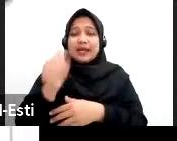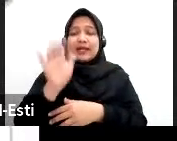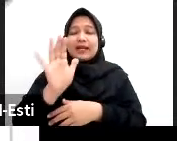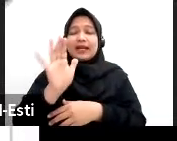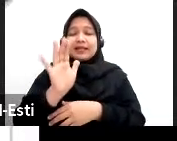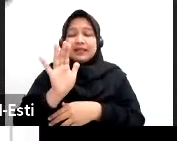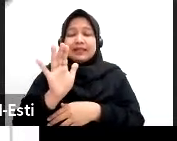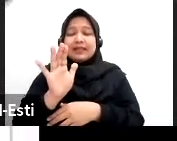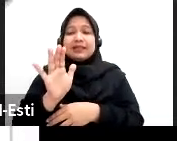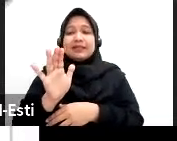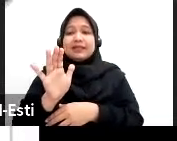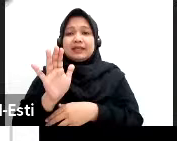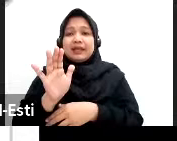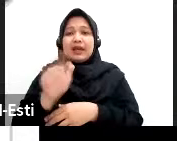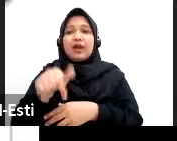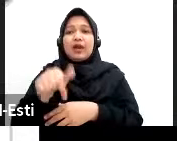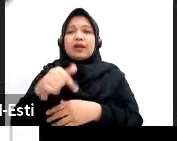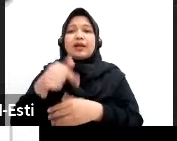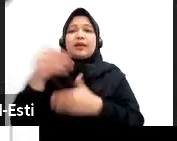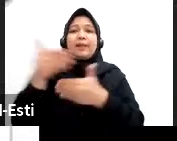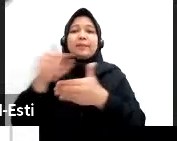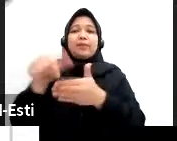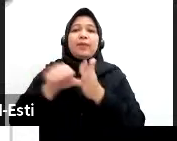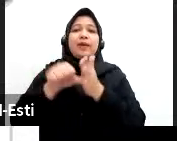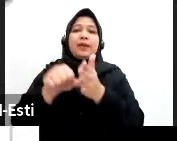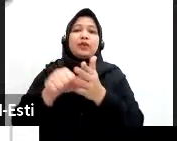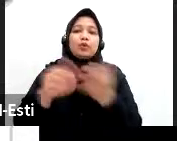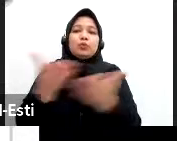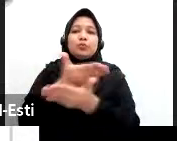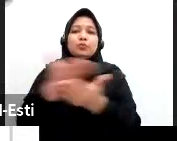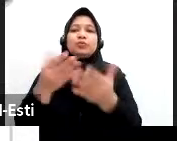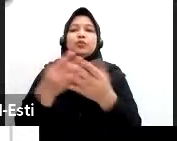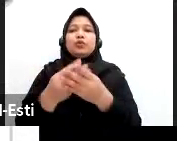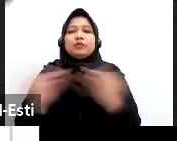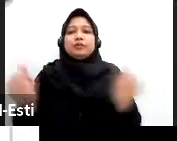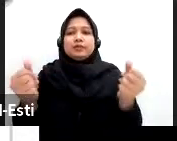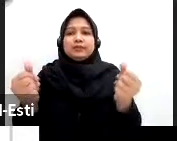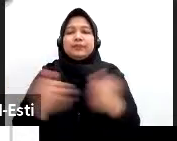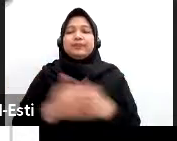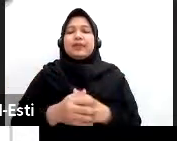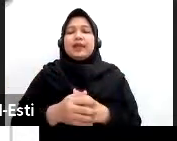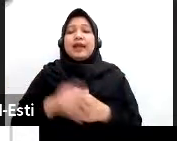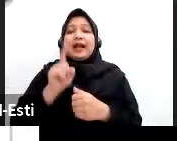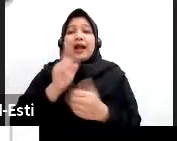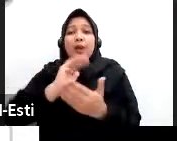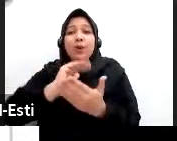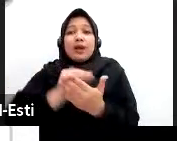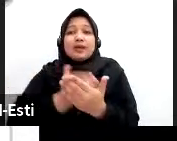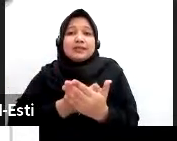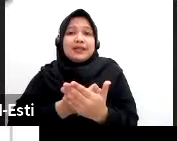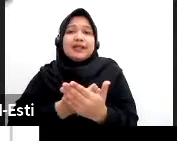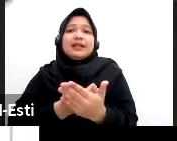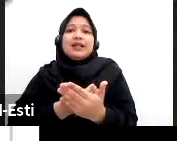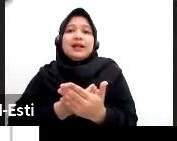oleh shift + Obi tersendiri nah tentu saja apabila hasilnya tidak apa namanya tidak sesuai dengan yang diharapkan